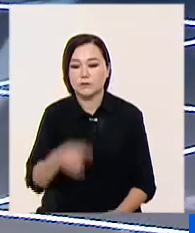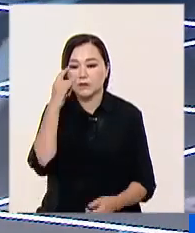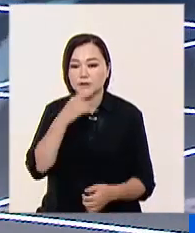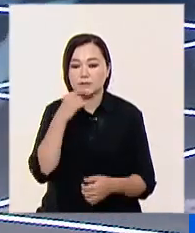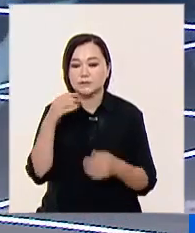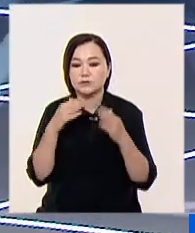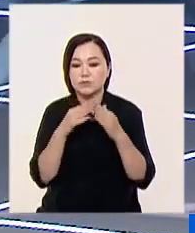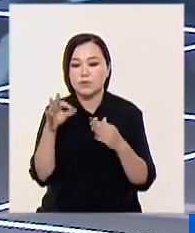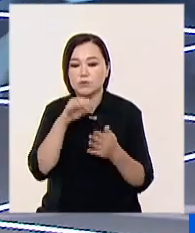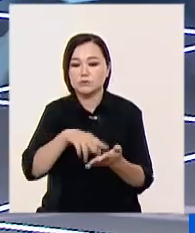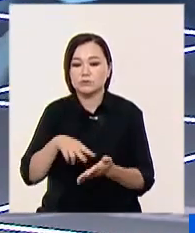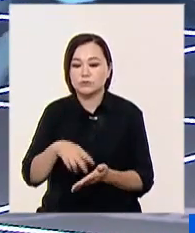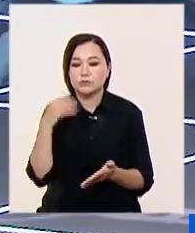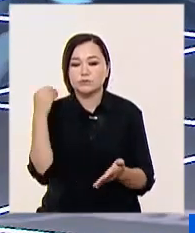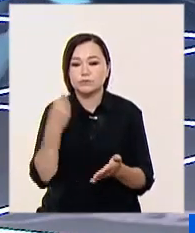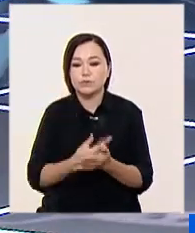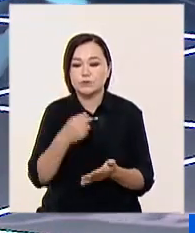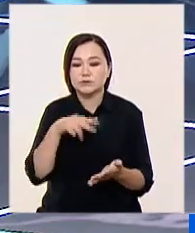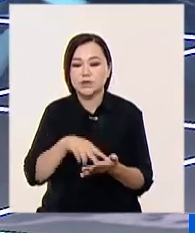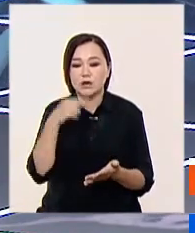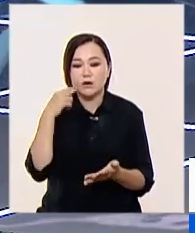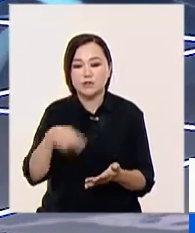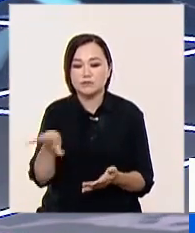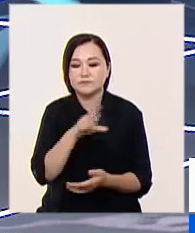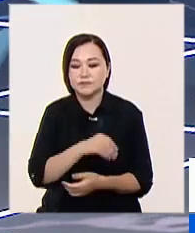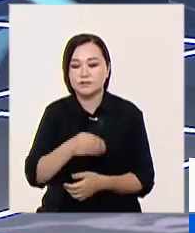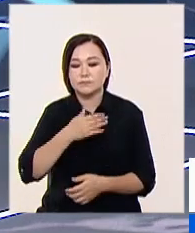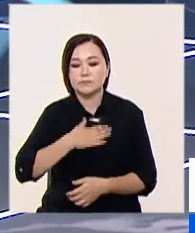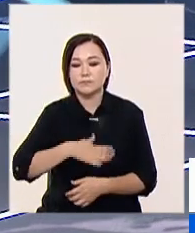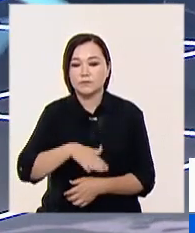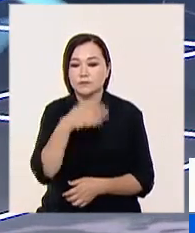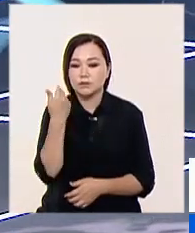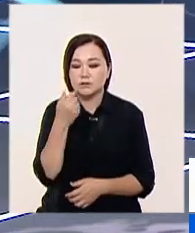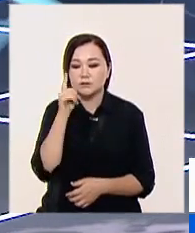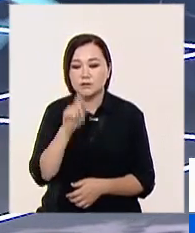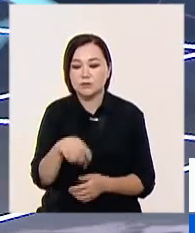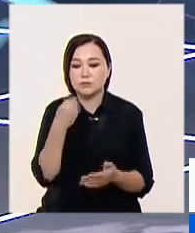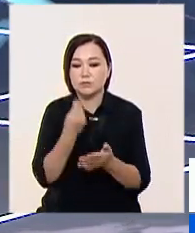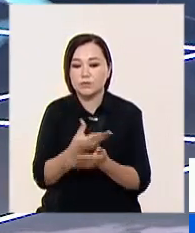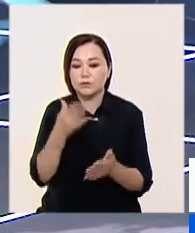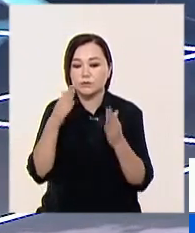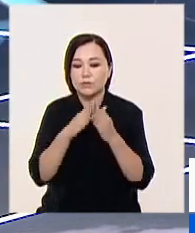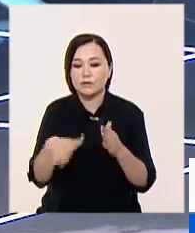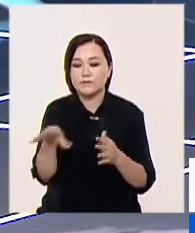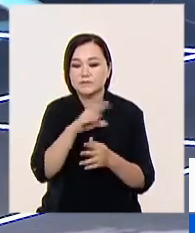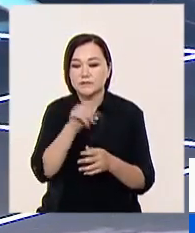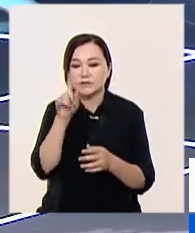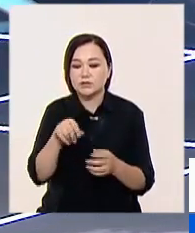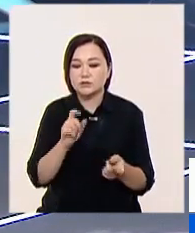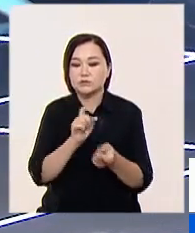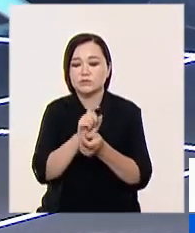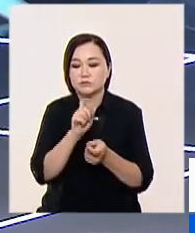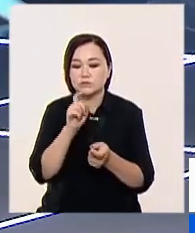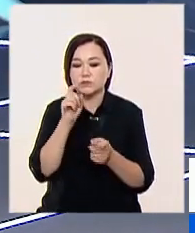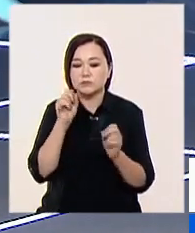Қазақстандағы баспаналардың бағасы удай болғанымен сапасына көптің көңілі толмайтыны белгілі. Бізде қымбат тұрғын үй кешендерінің өзінде шудан